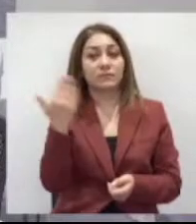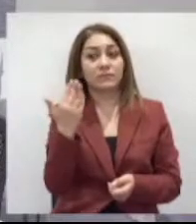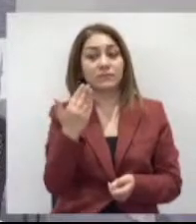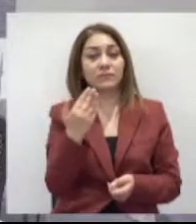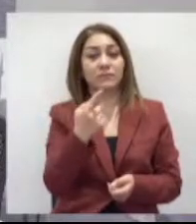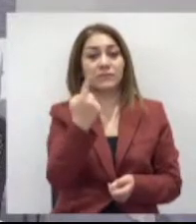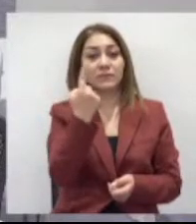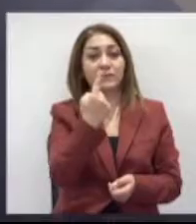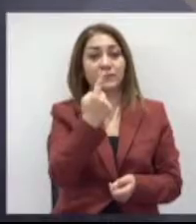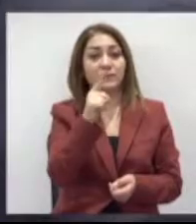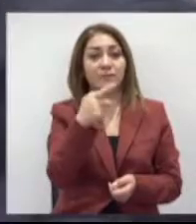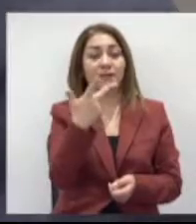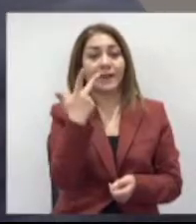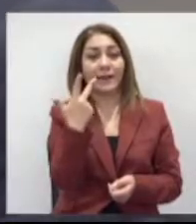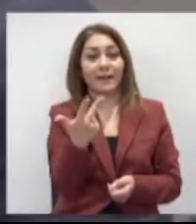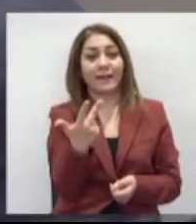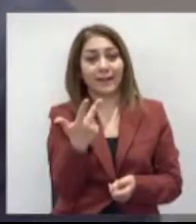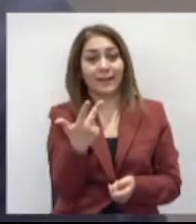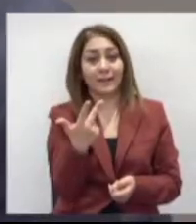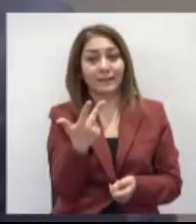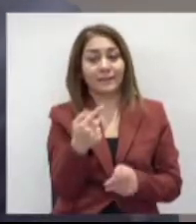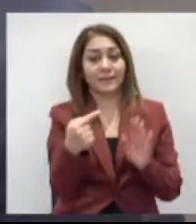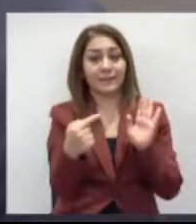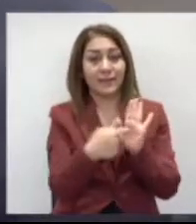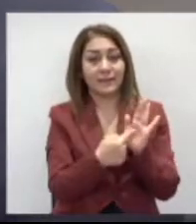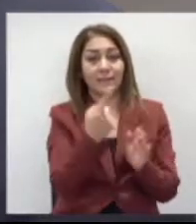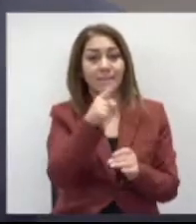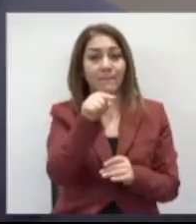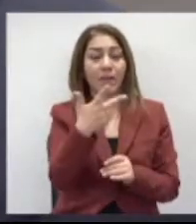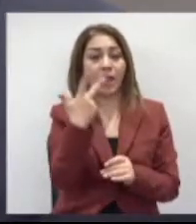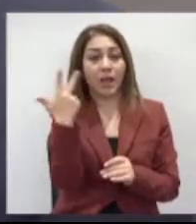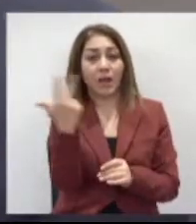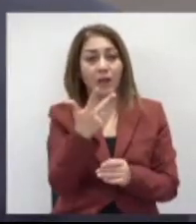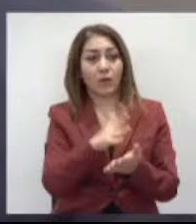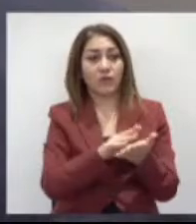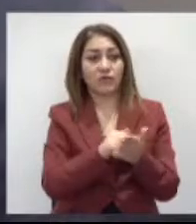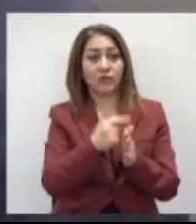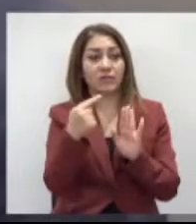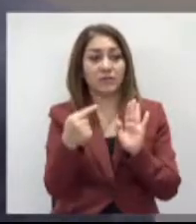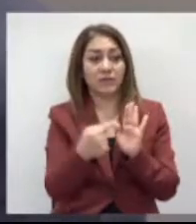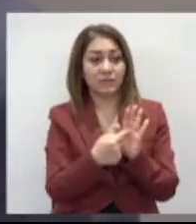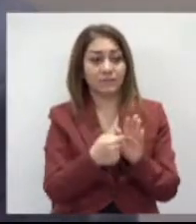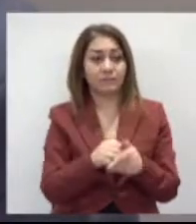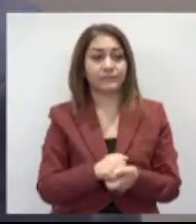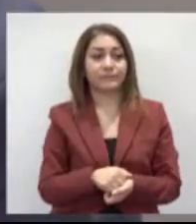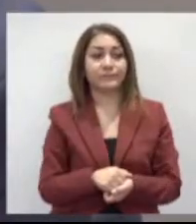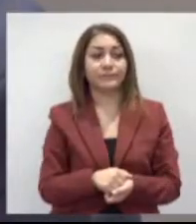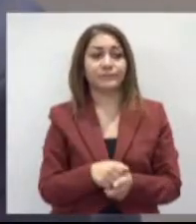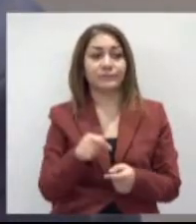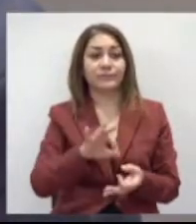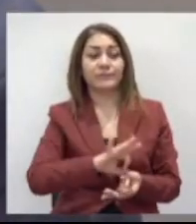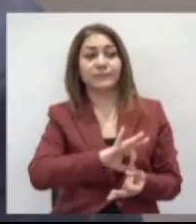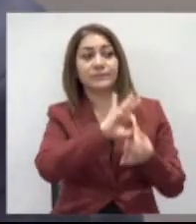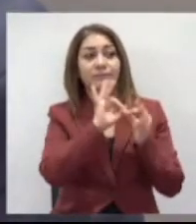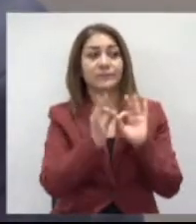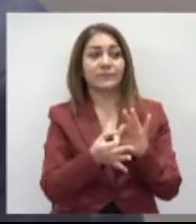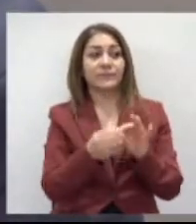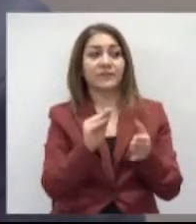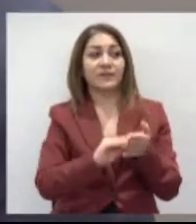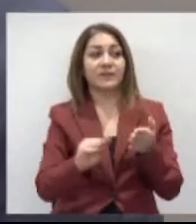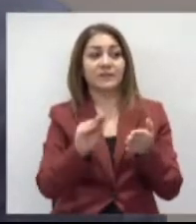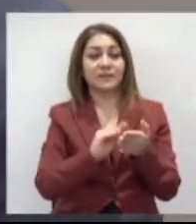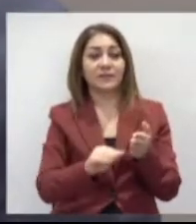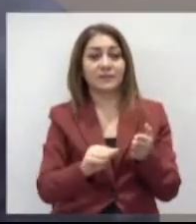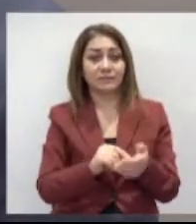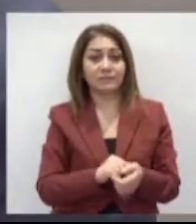1-3 ուրեմն կետին, Ստեղ ըստ էության ձևակերպումները, որոնք որ օգտագործված